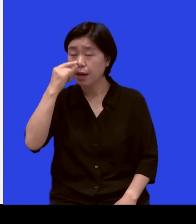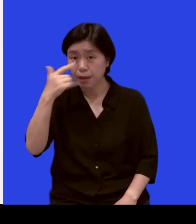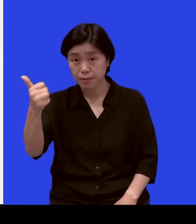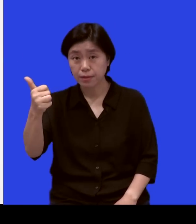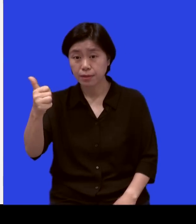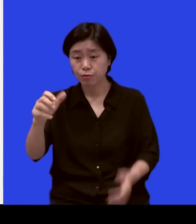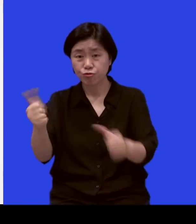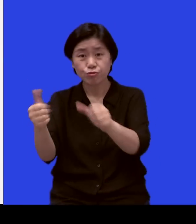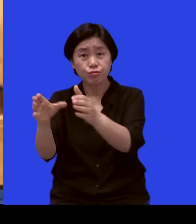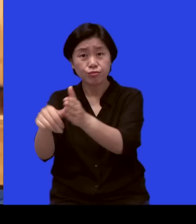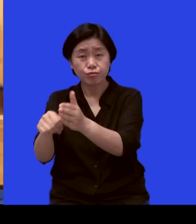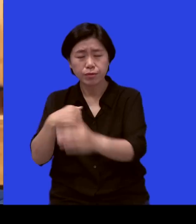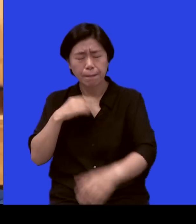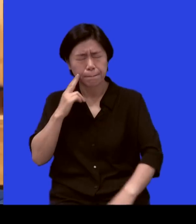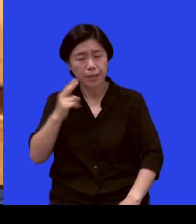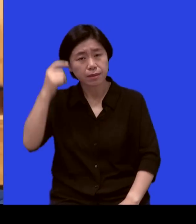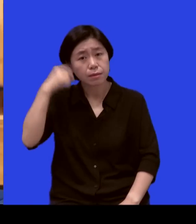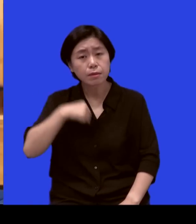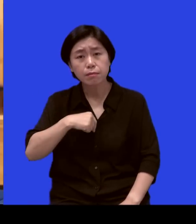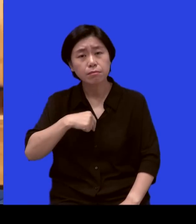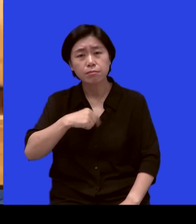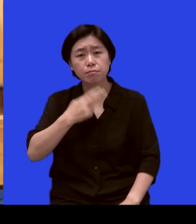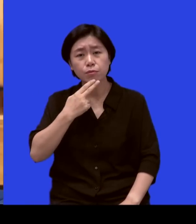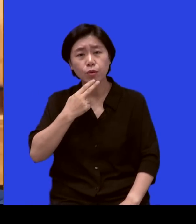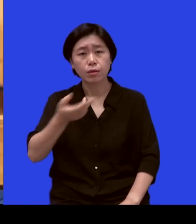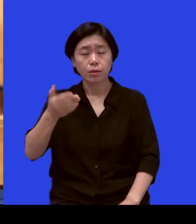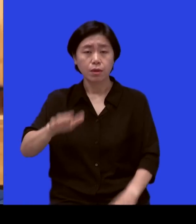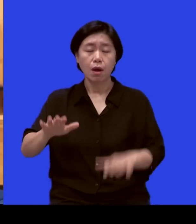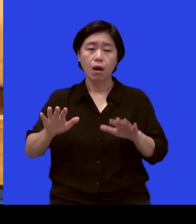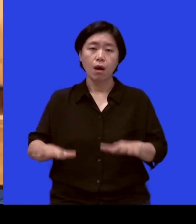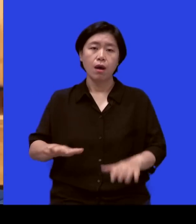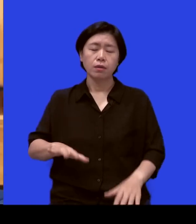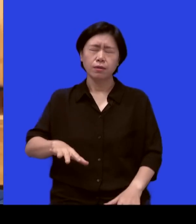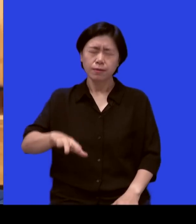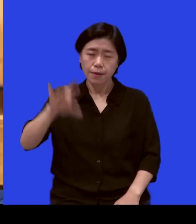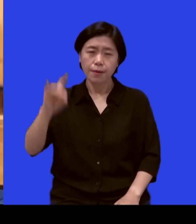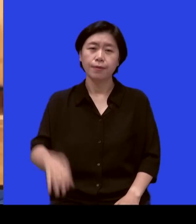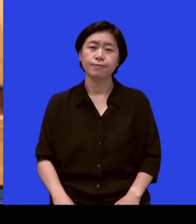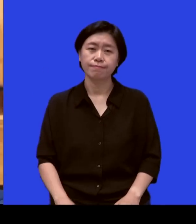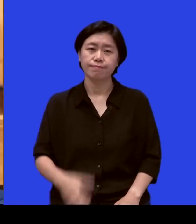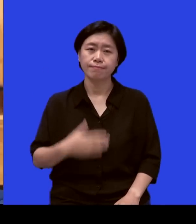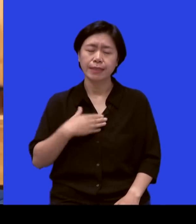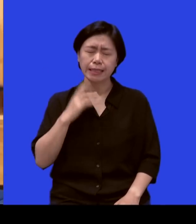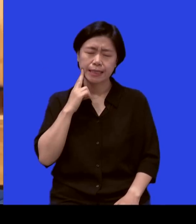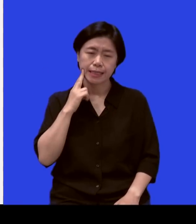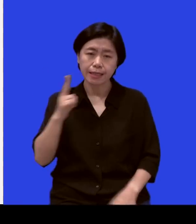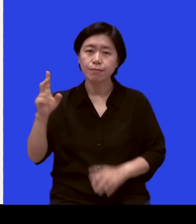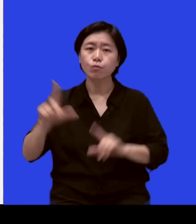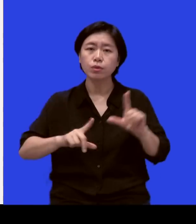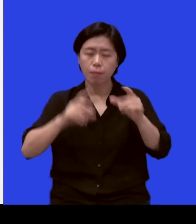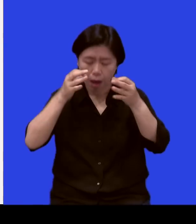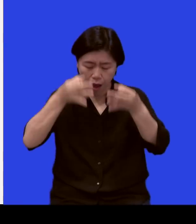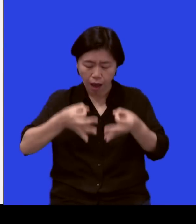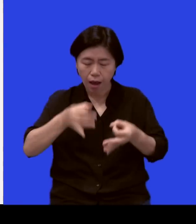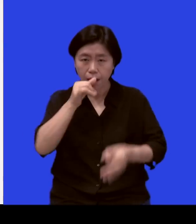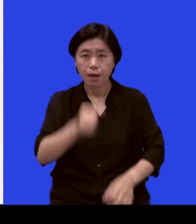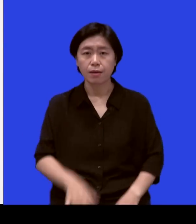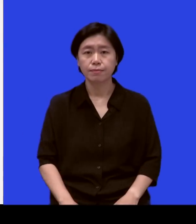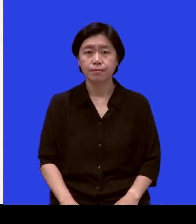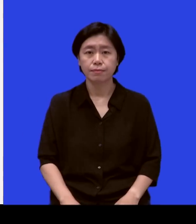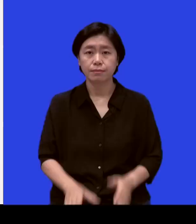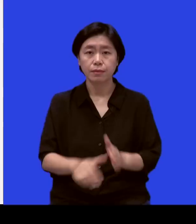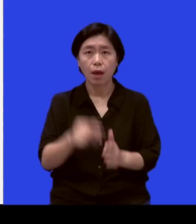비참하게 생각된 일이 없었어요. 처음으로 내 자신의 그 초라함과 비참함을 느꼈어요. 그때 정신이